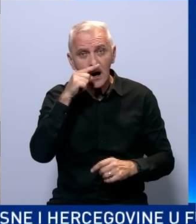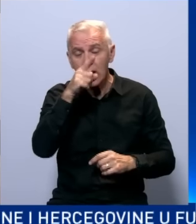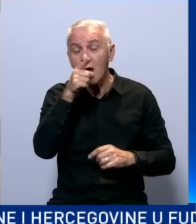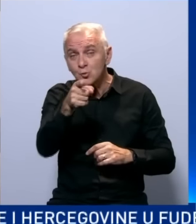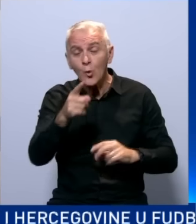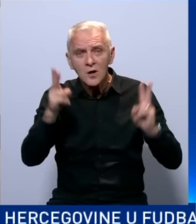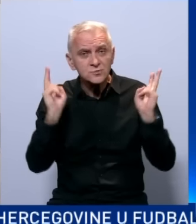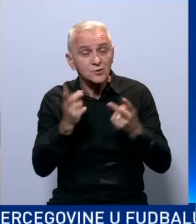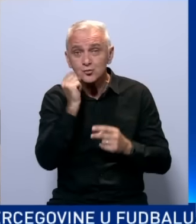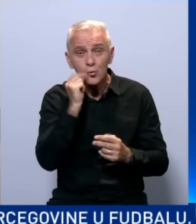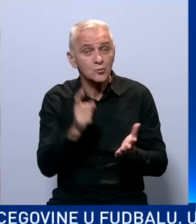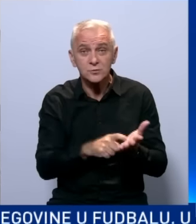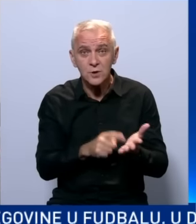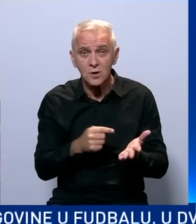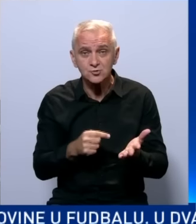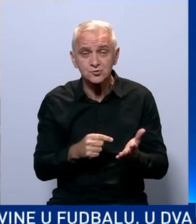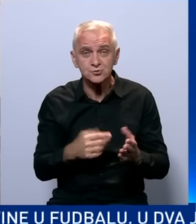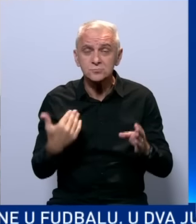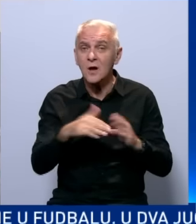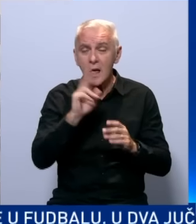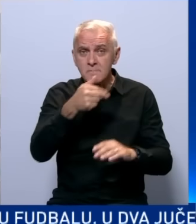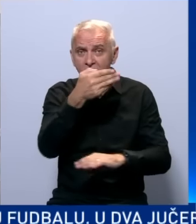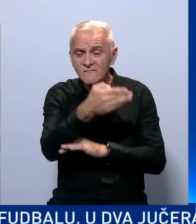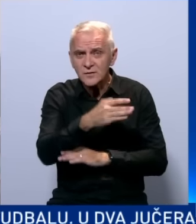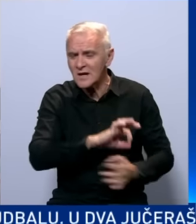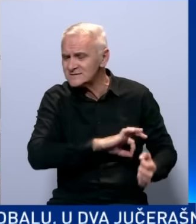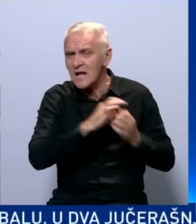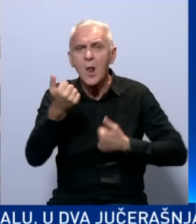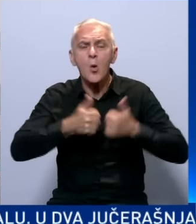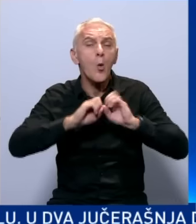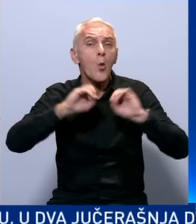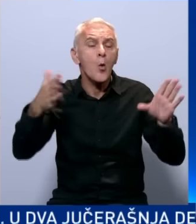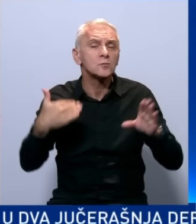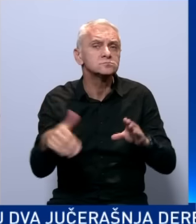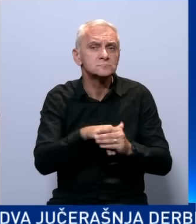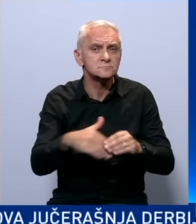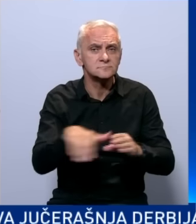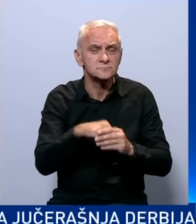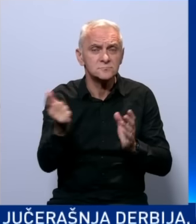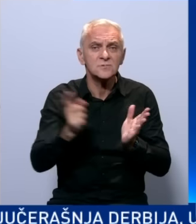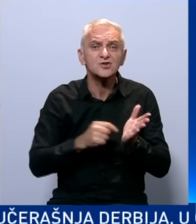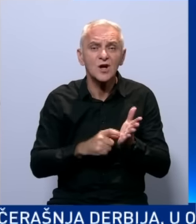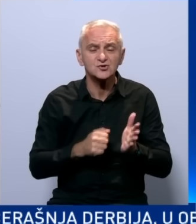profil. Imate firme koje konstantno imaju raspisane tendere za